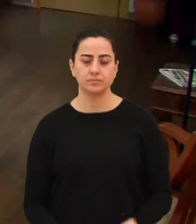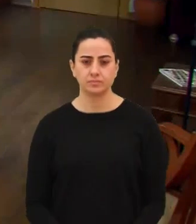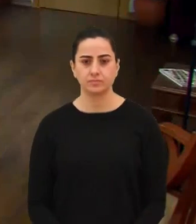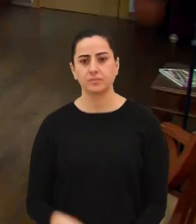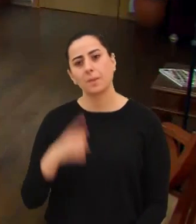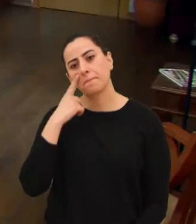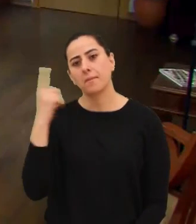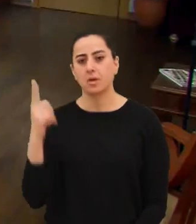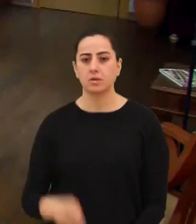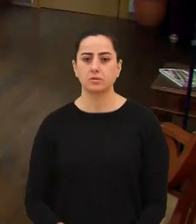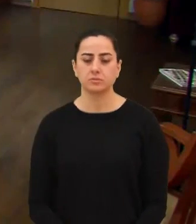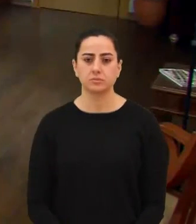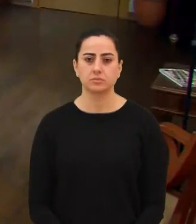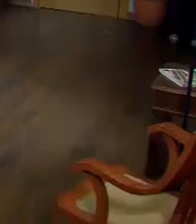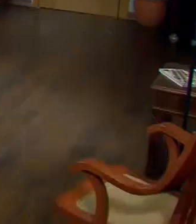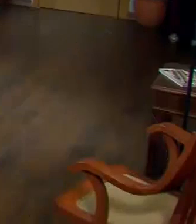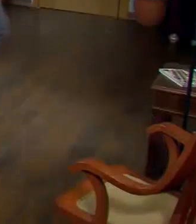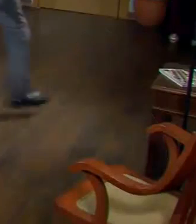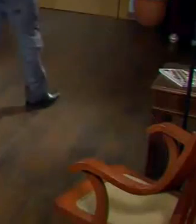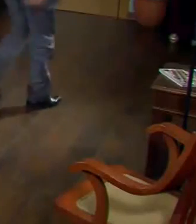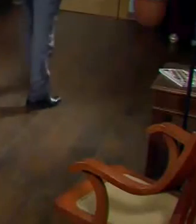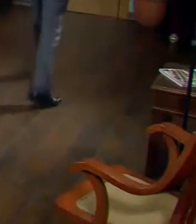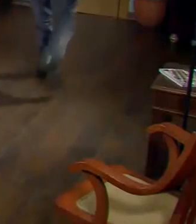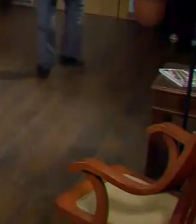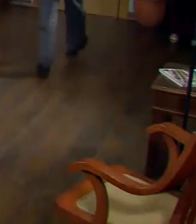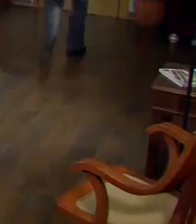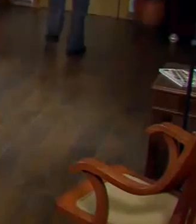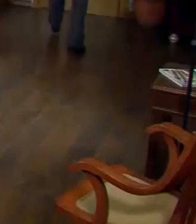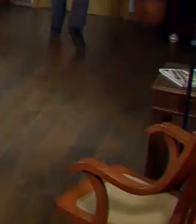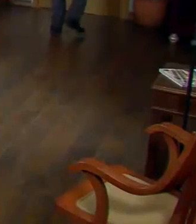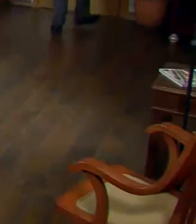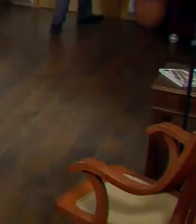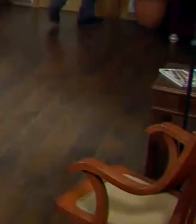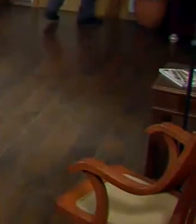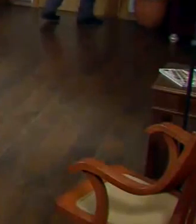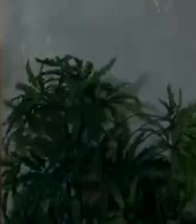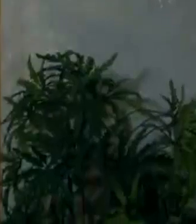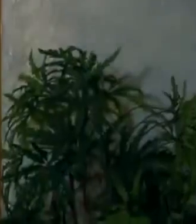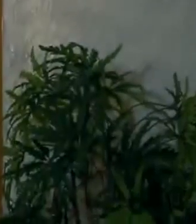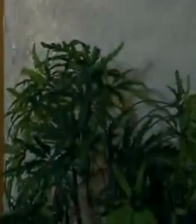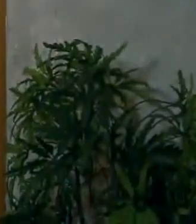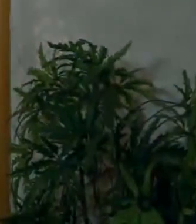Baksana bir kapıya. Takım elbiseli kel adam kalkıp kapıyı açtı.